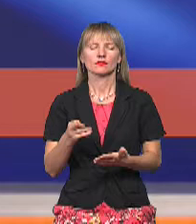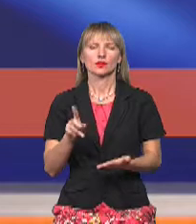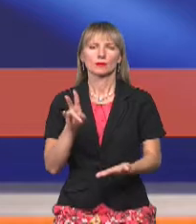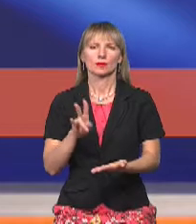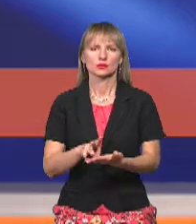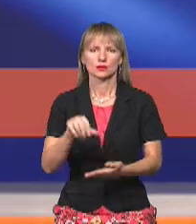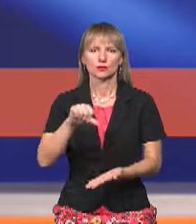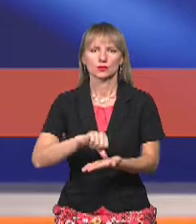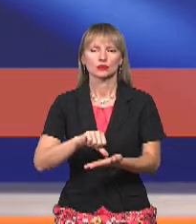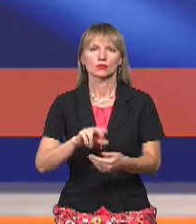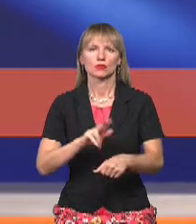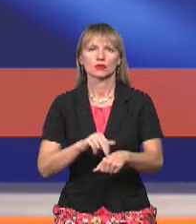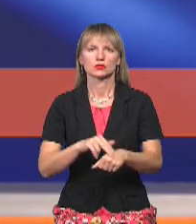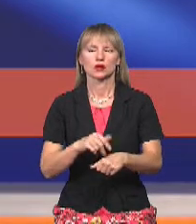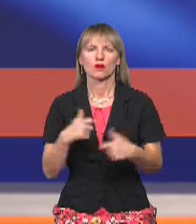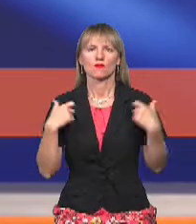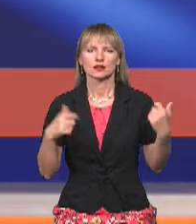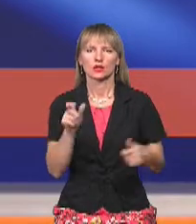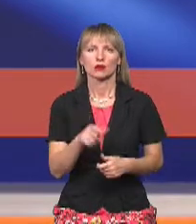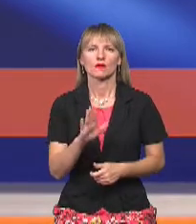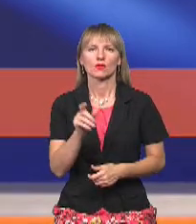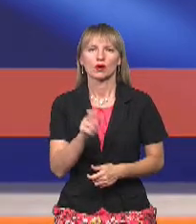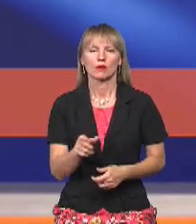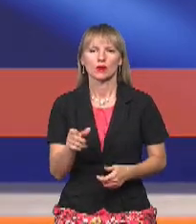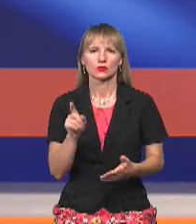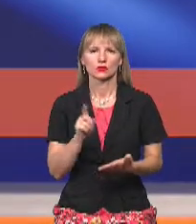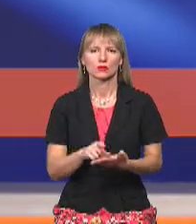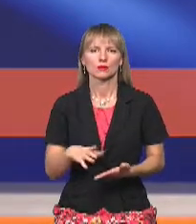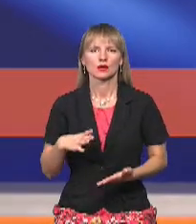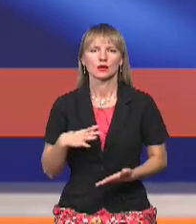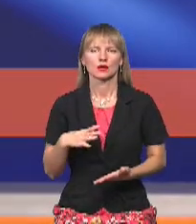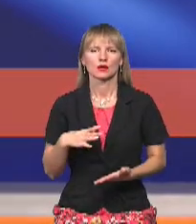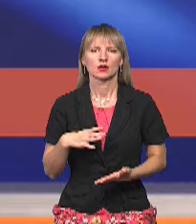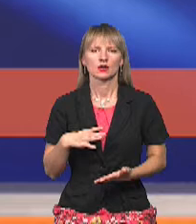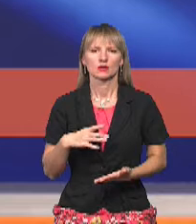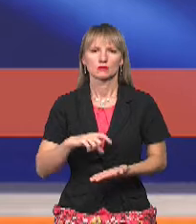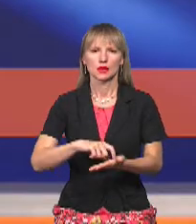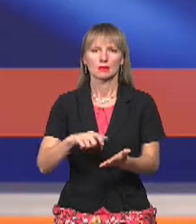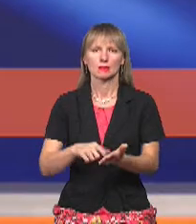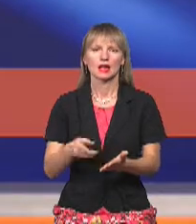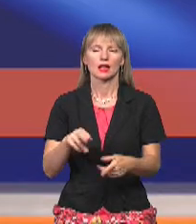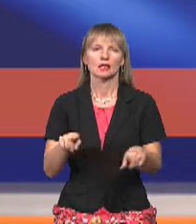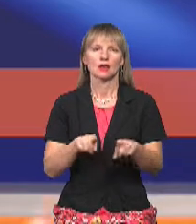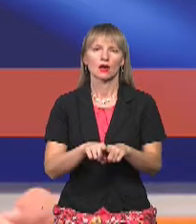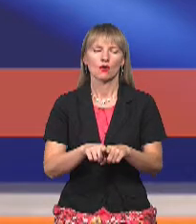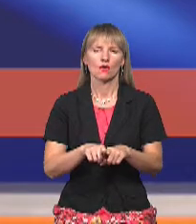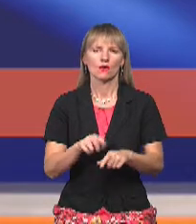постійної присутності поліцейської офіцера громади в громаді передбачено приміщення для такого дільничного,